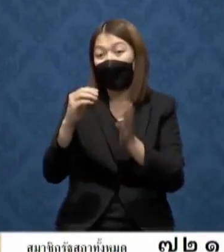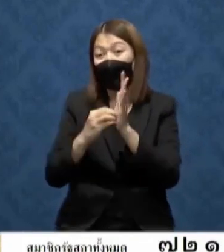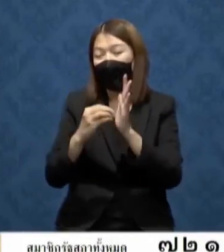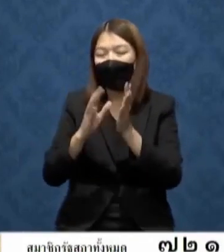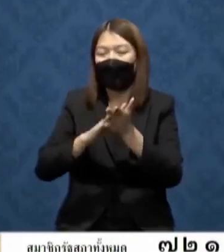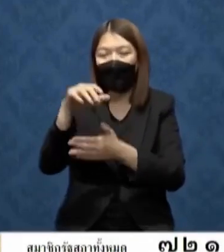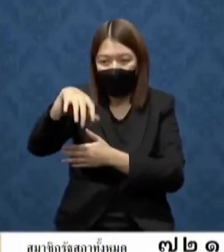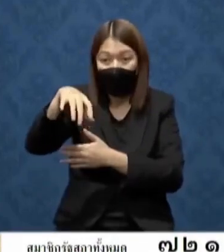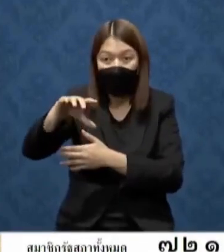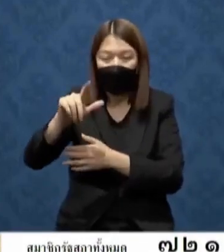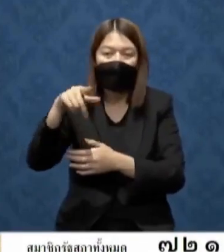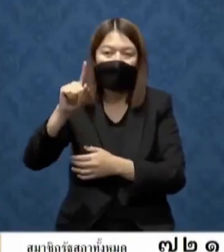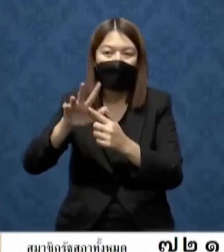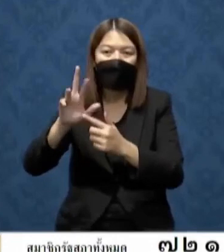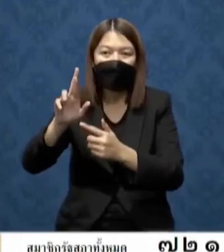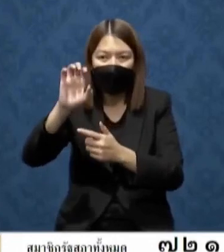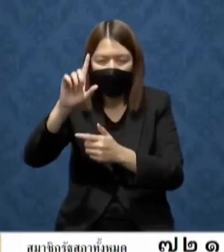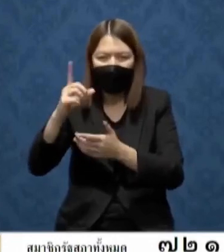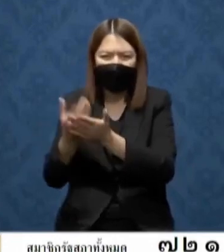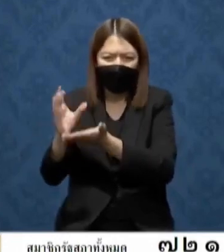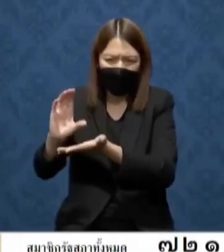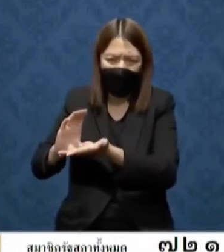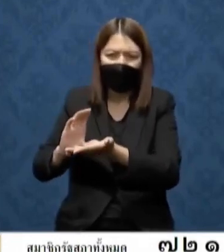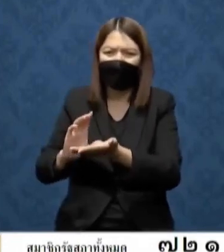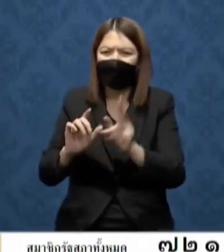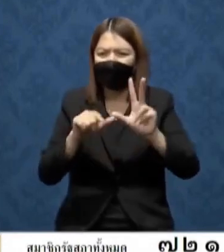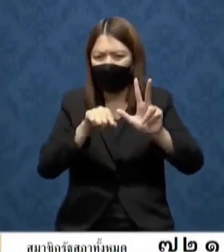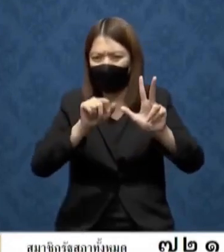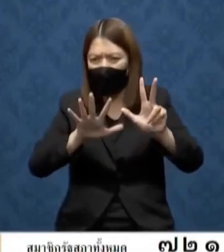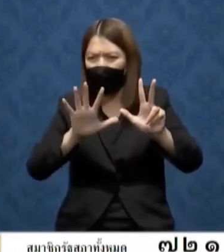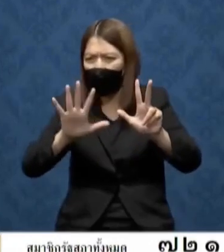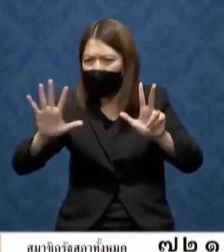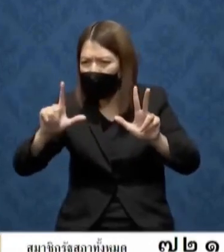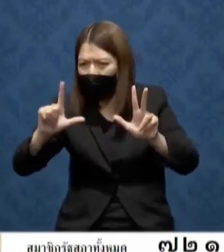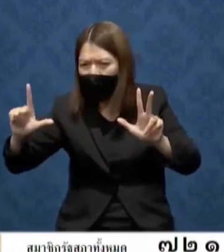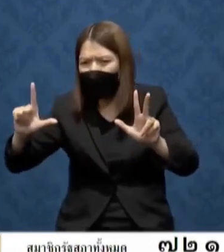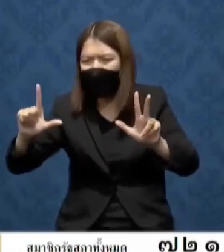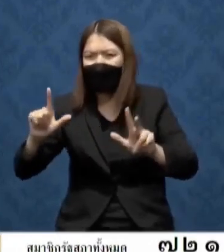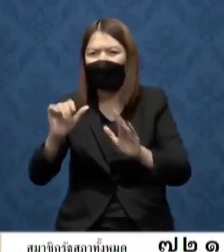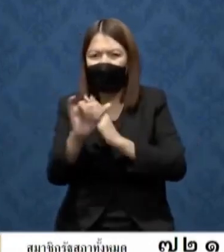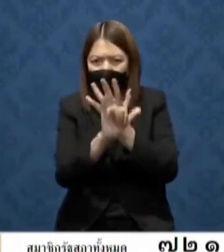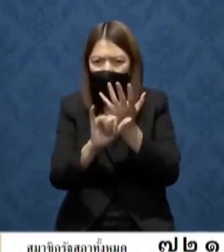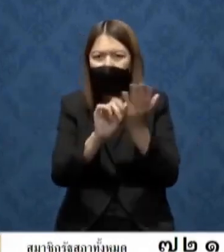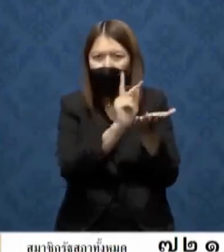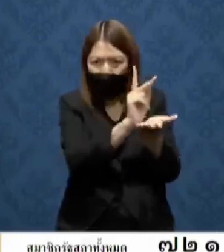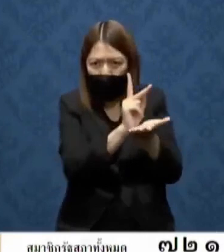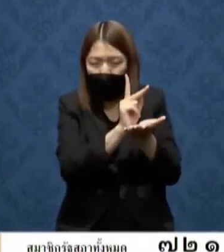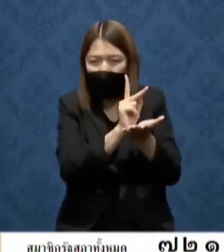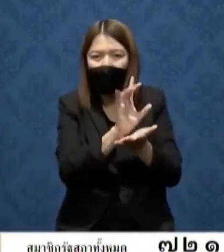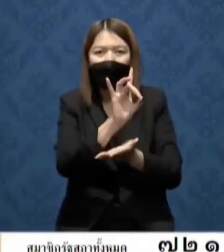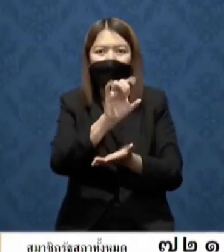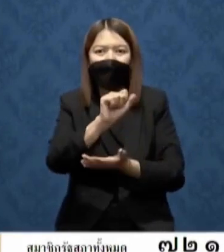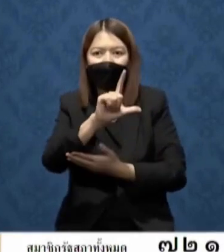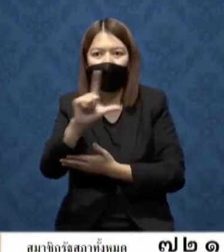เทศทกำลัพัฒนา3.5 ล้านล้านบาท มากกางบประมาณประเทศไยยุโรปให้กู้ไปแล้ว 8